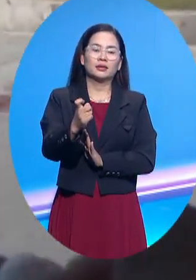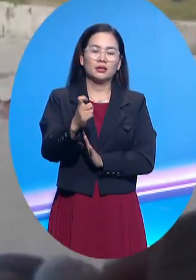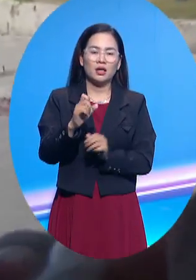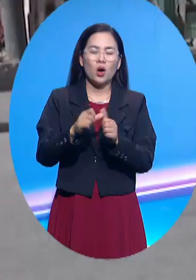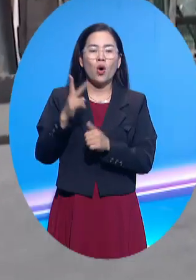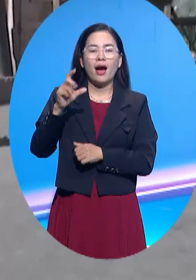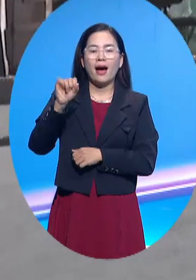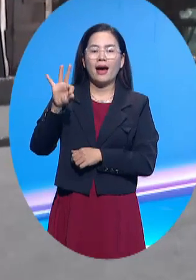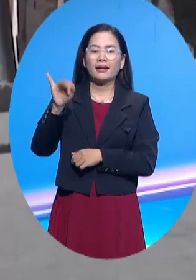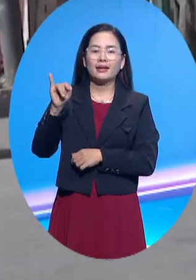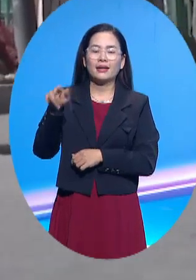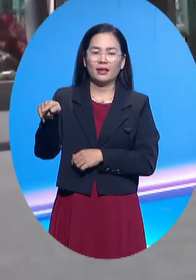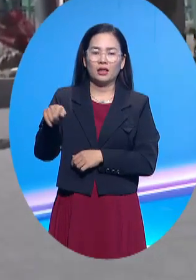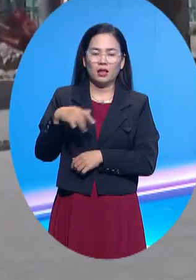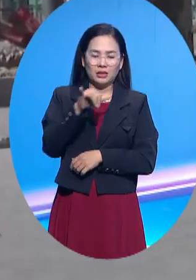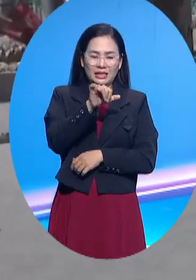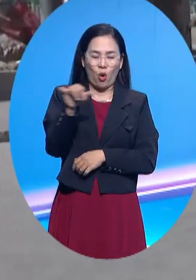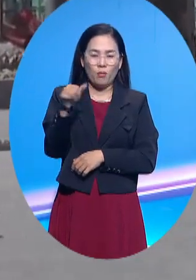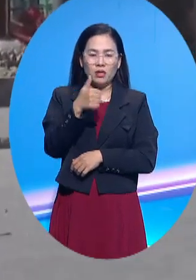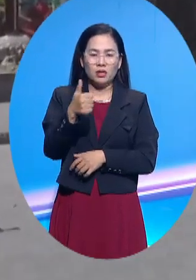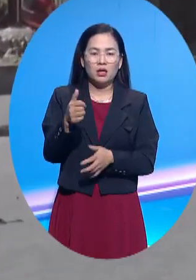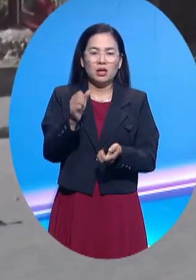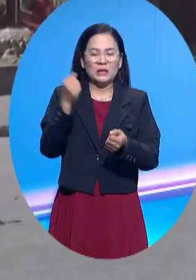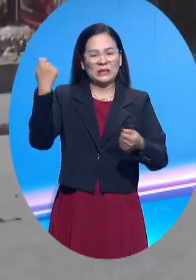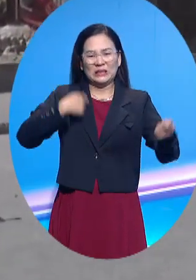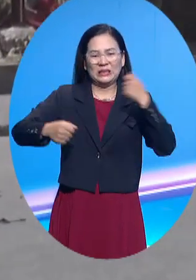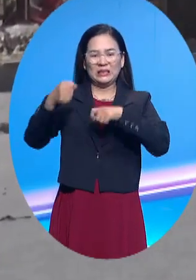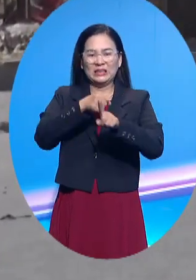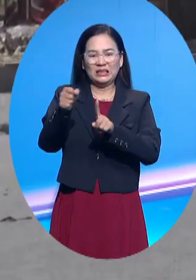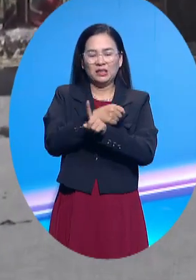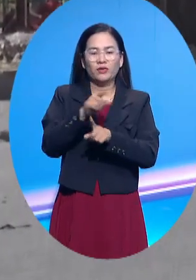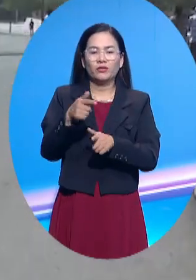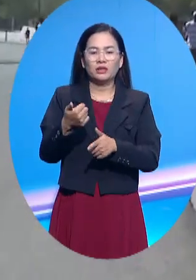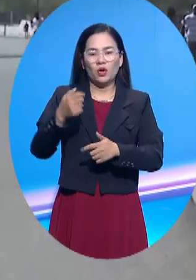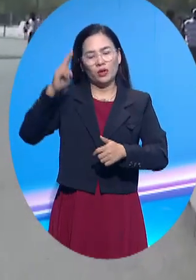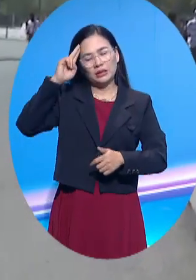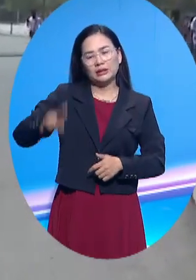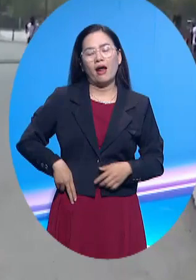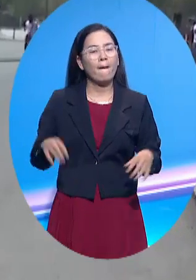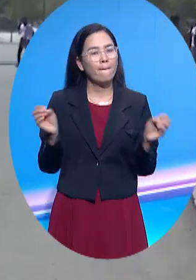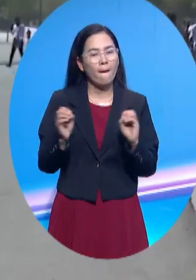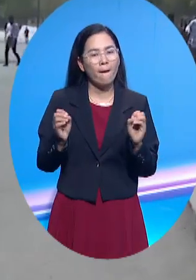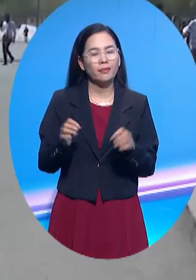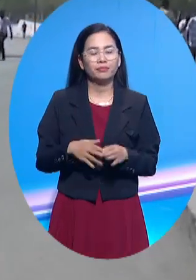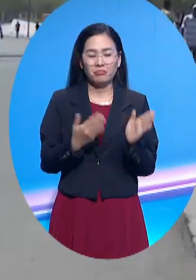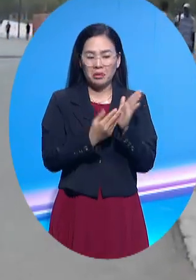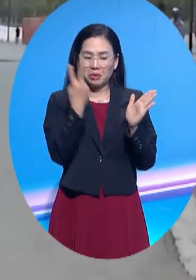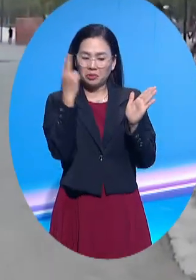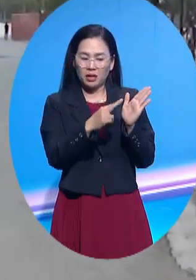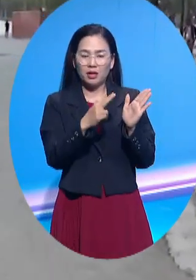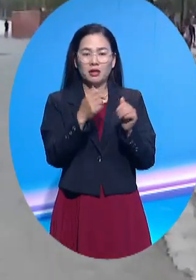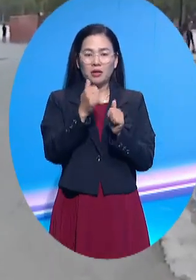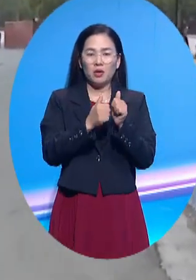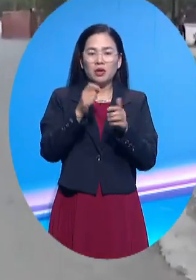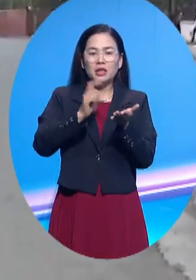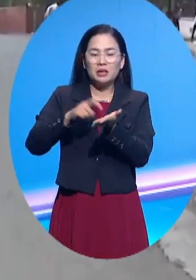hati và khoảng 60 người bị các măng nhóm hành hình vì thiếu sự hiệnn diện của cảnh sát báo cáo cũng cảnh báo về tình trạng tuyển